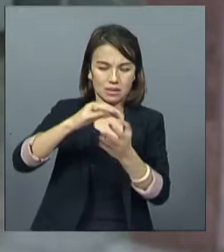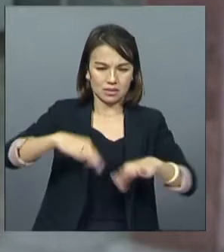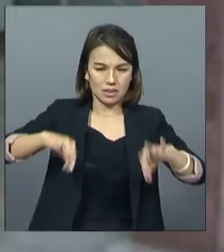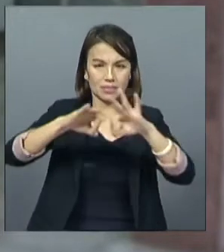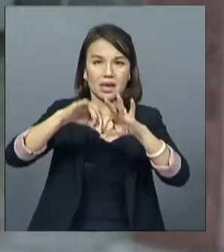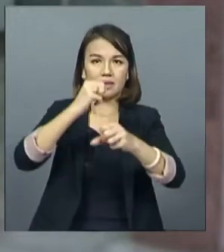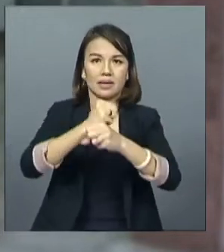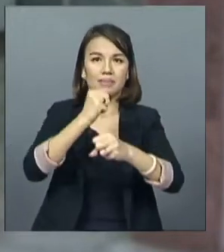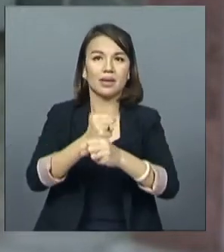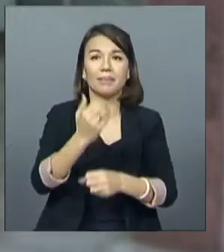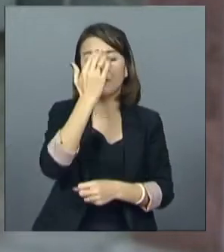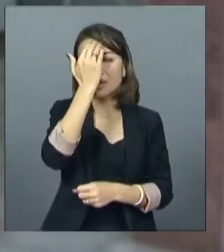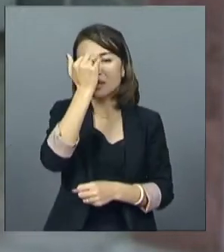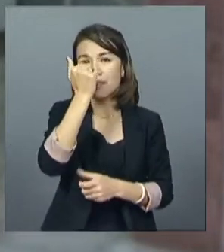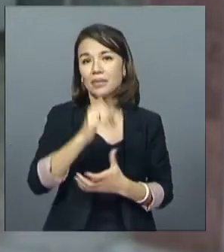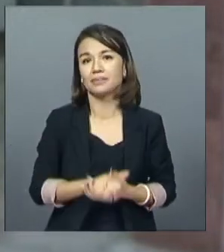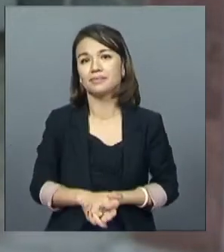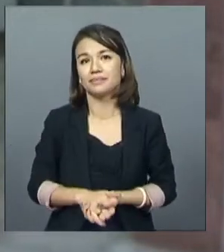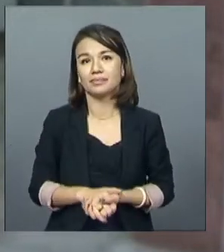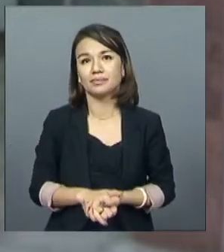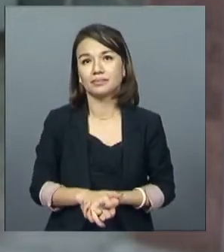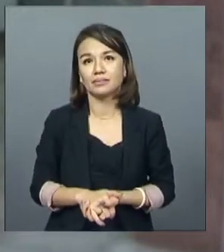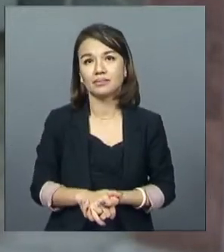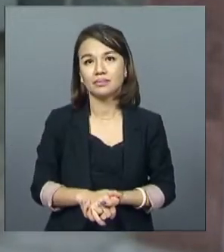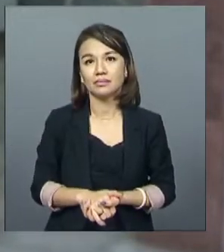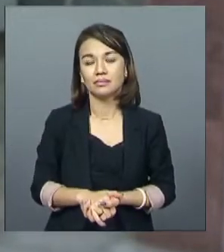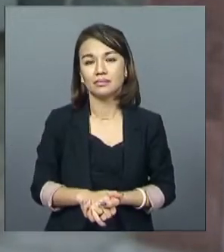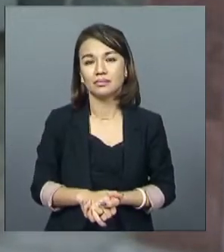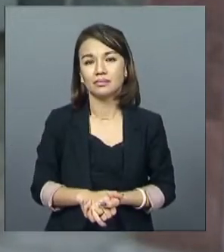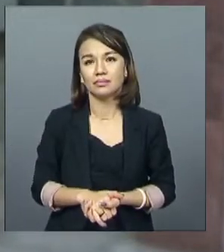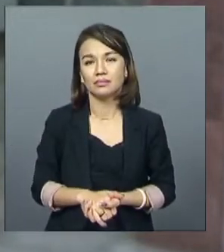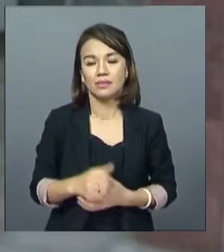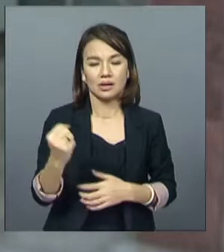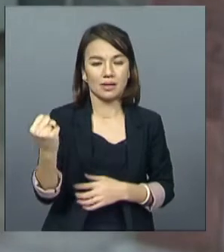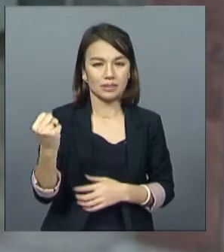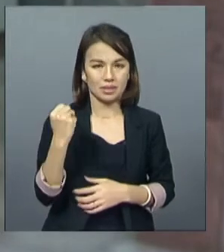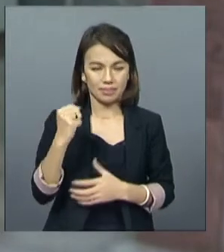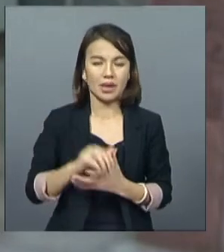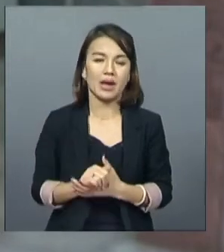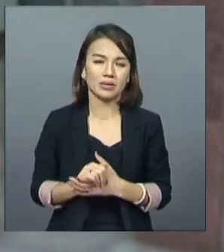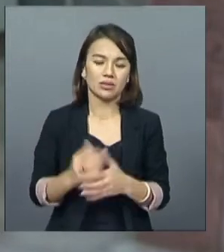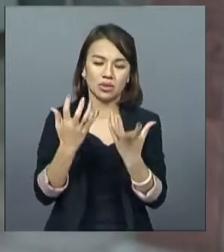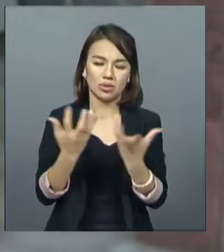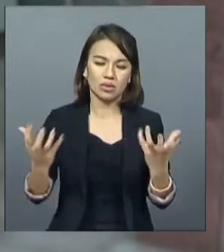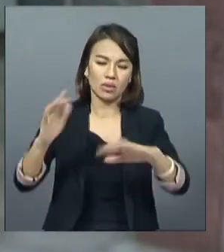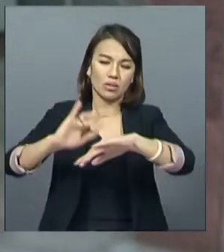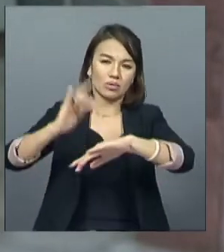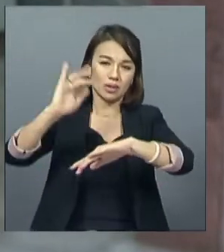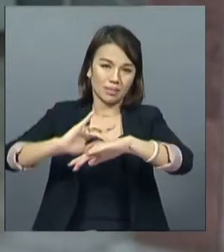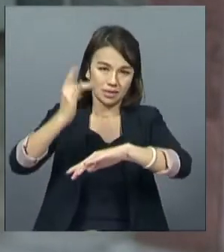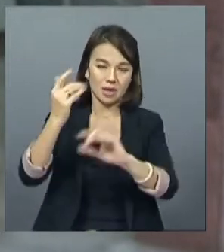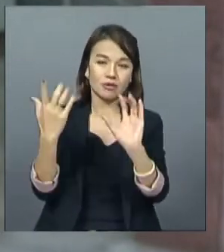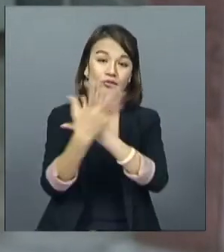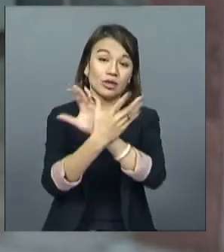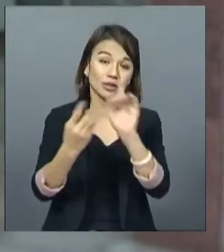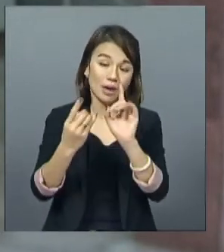ามีความเข้มแข็งทางด้านของทรัพยากรทั้งวัฒนธรรมและทรัพย